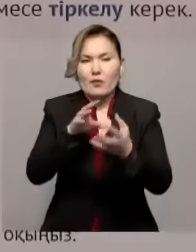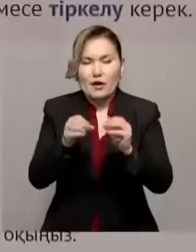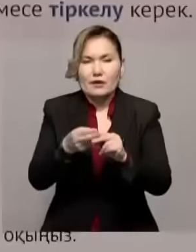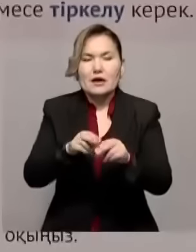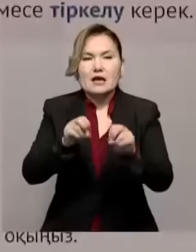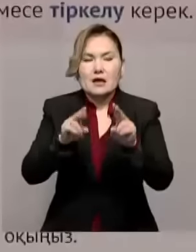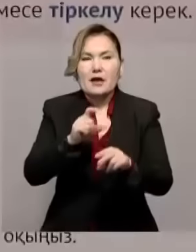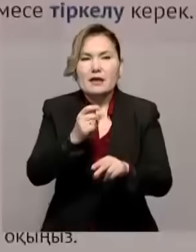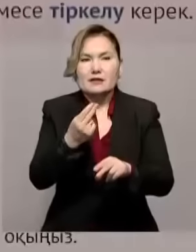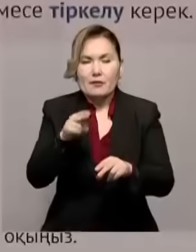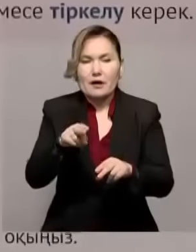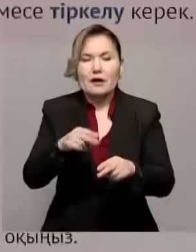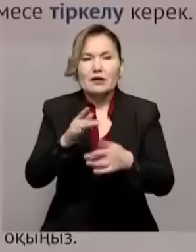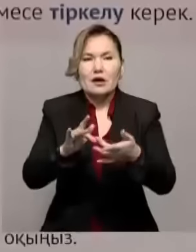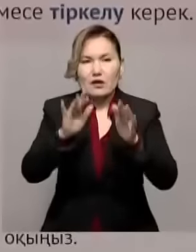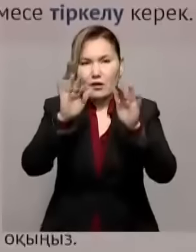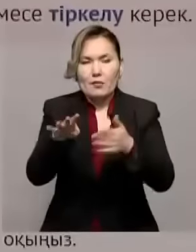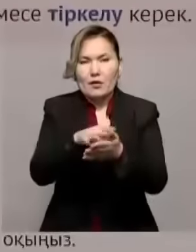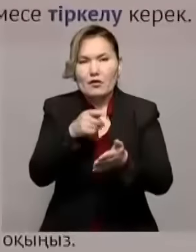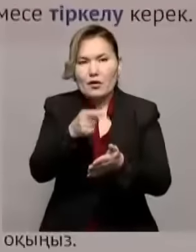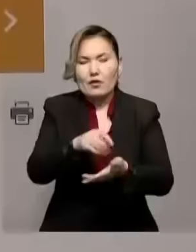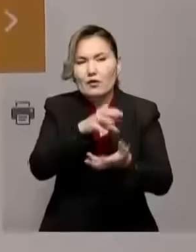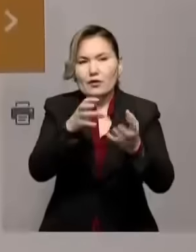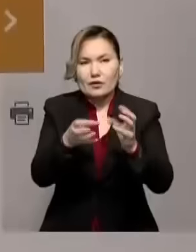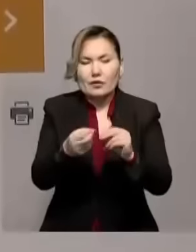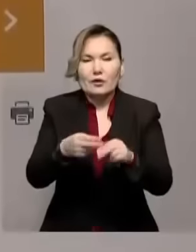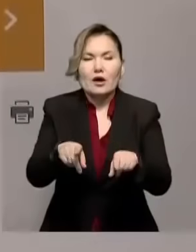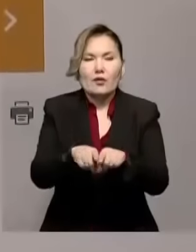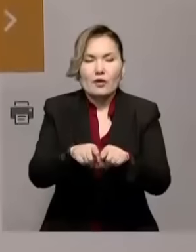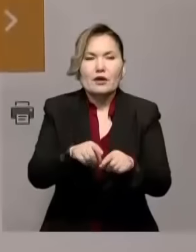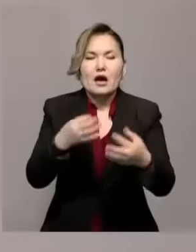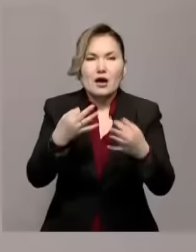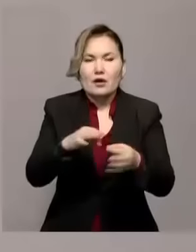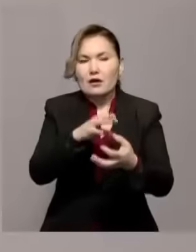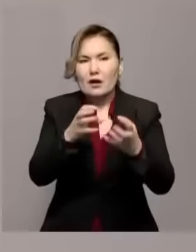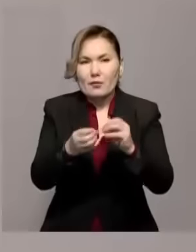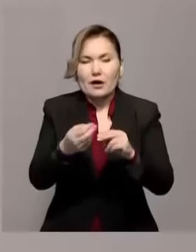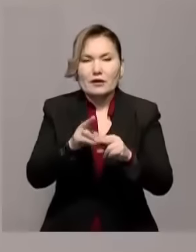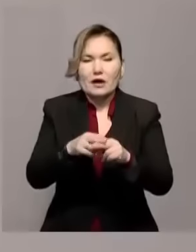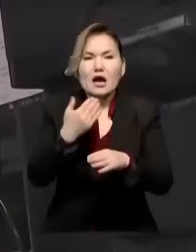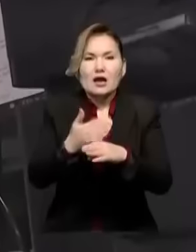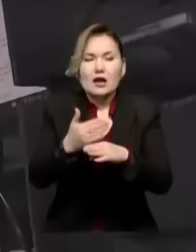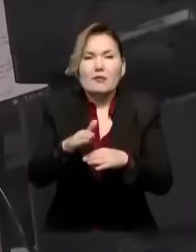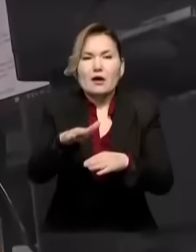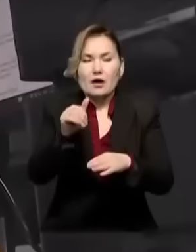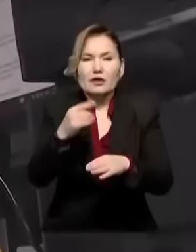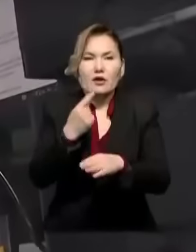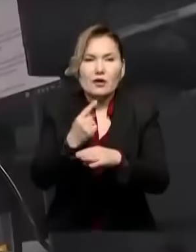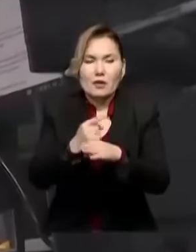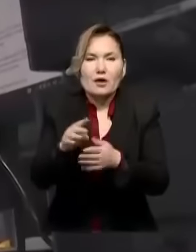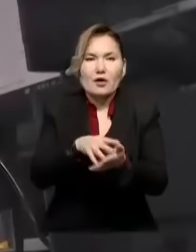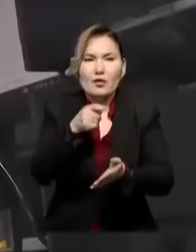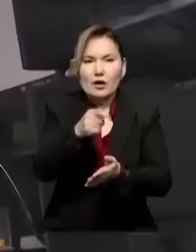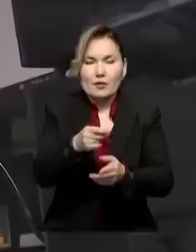цифрлық қолтаңба арқылы онлайн өтініш бересіз. Қызмет мобильді қосымшада да қолжетімді. Айта кетерлігі, несие алуға тыйым салу жөніндегі